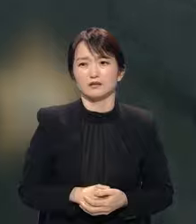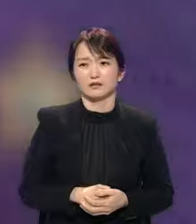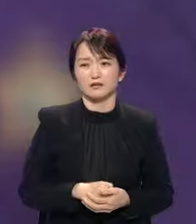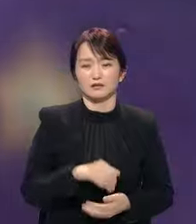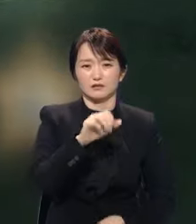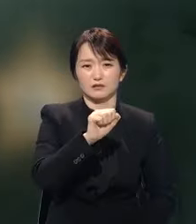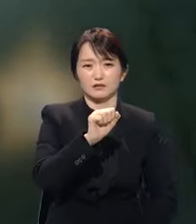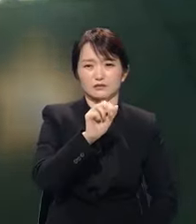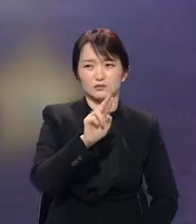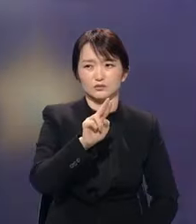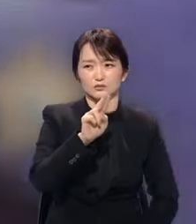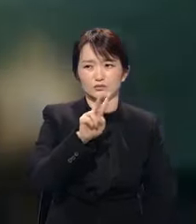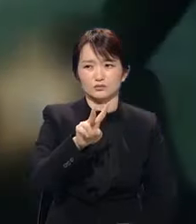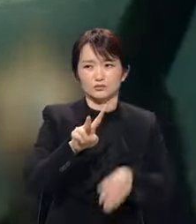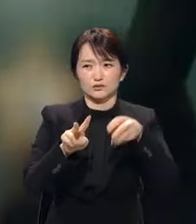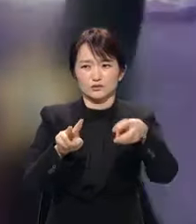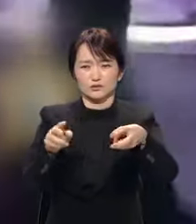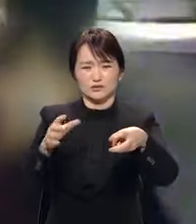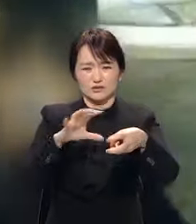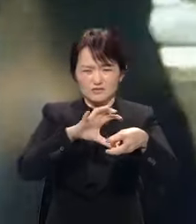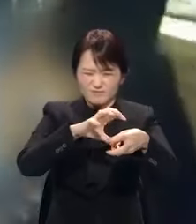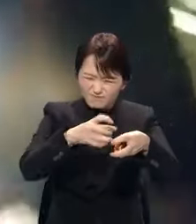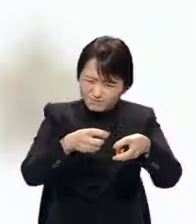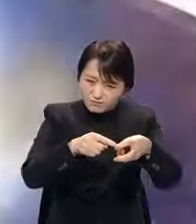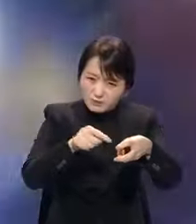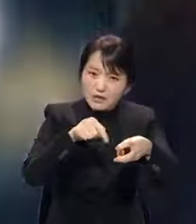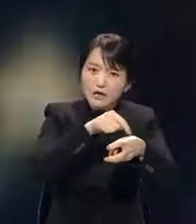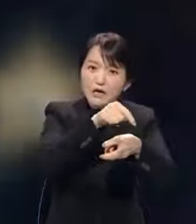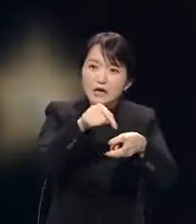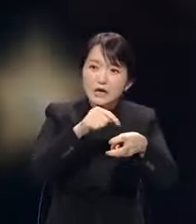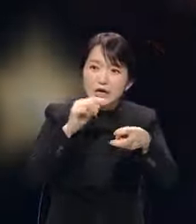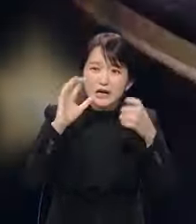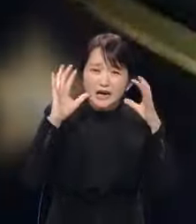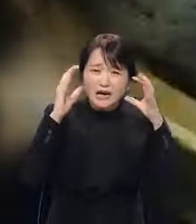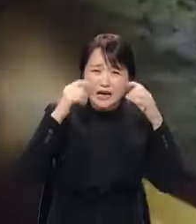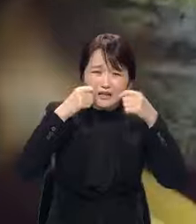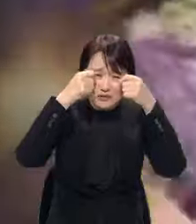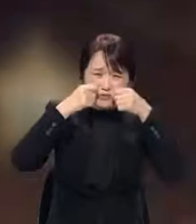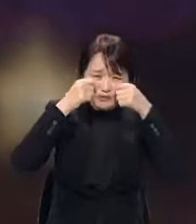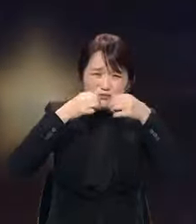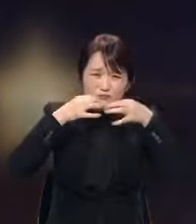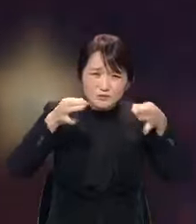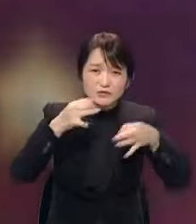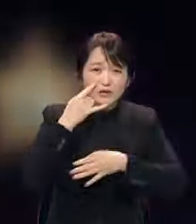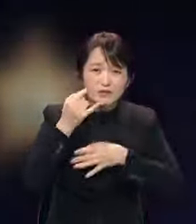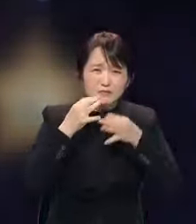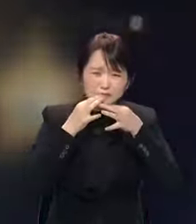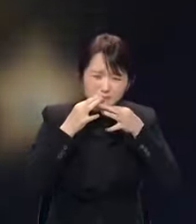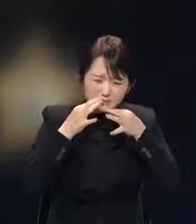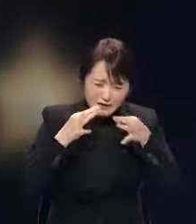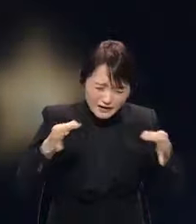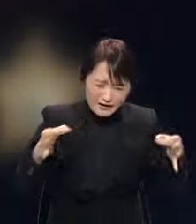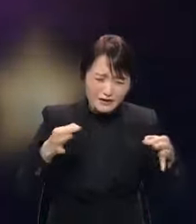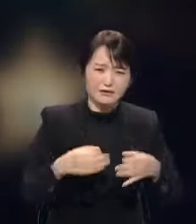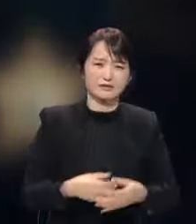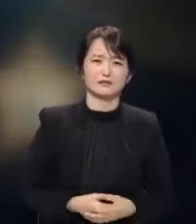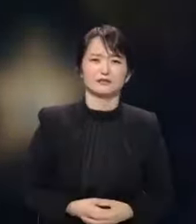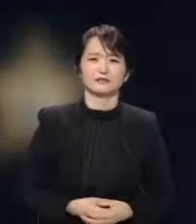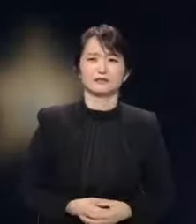SUV 차량 한 대가 있었습니다. 그리고 그 차량 안에서는요. 어린아이의 울음소리 그리고 엄마의 절규가